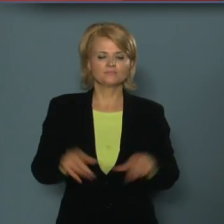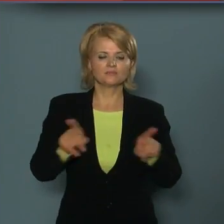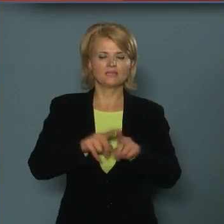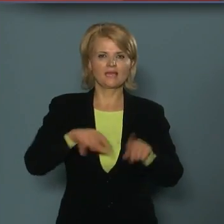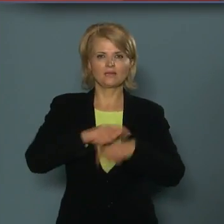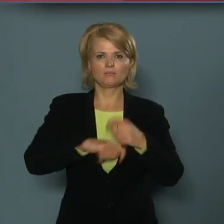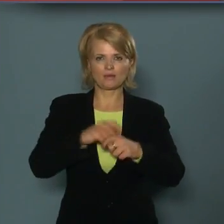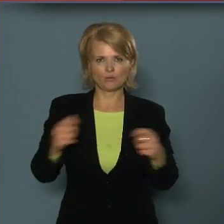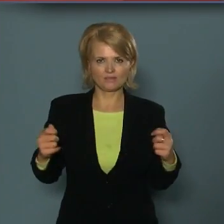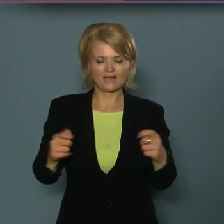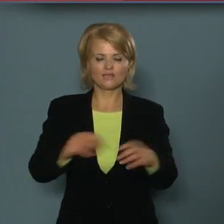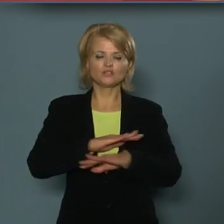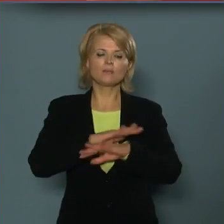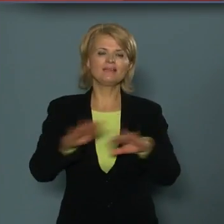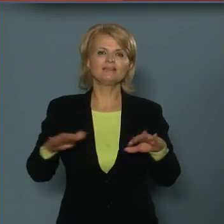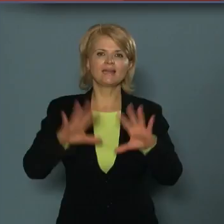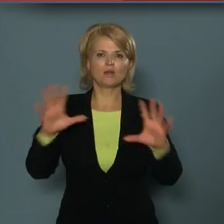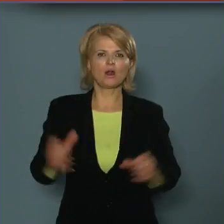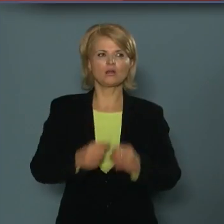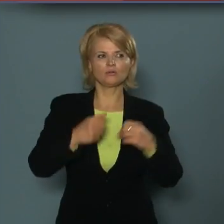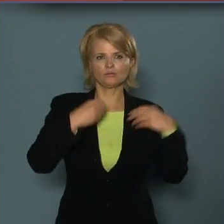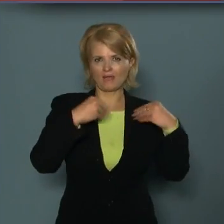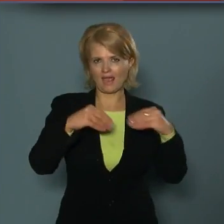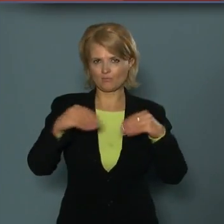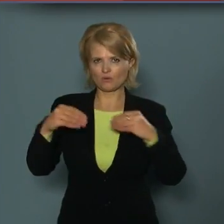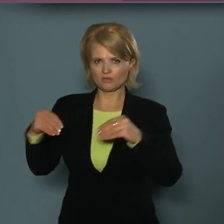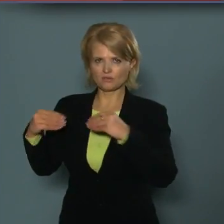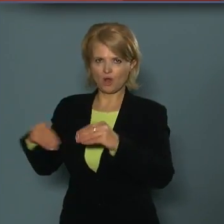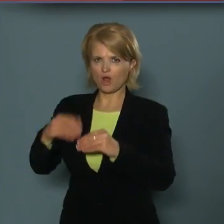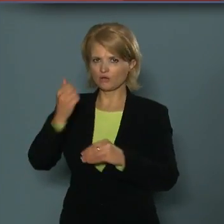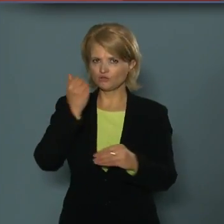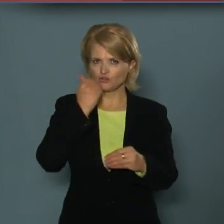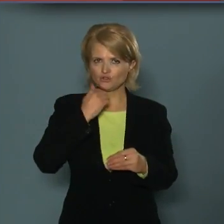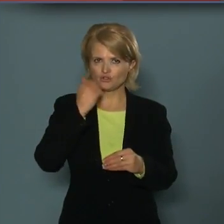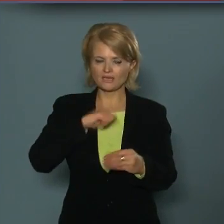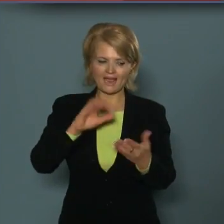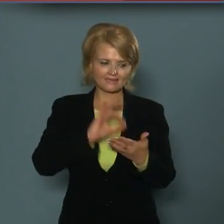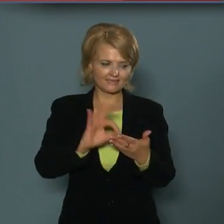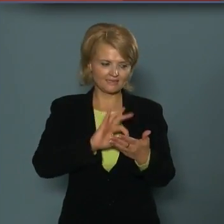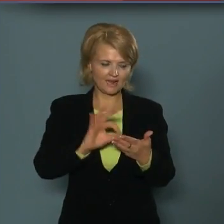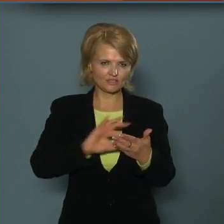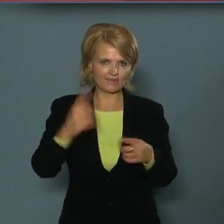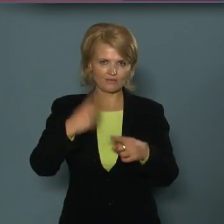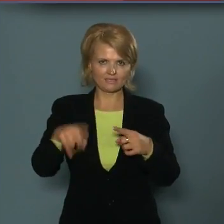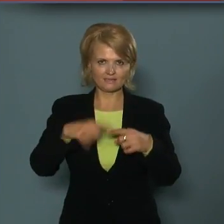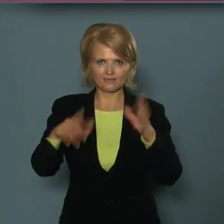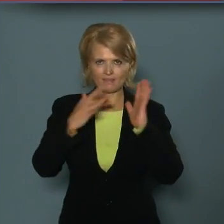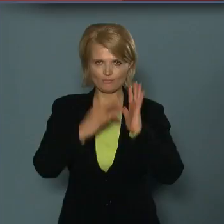fajta megoldáshoz, hogy minden egyes alkotó elmondja egy-kettő kivételével a saját maga írását, vagy annak egy